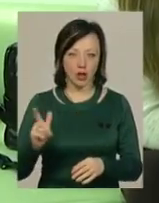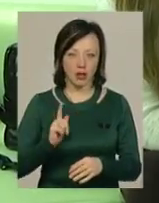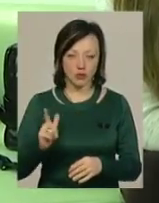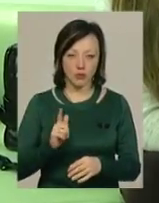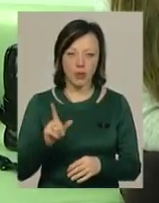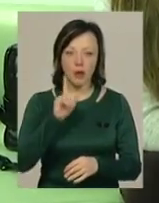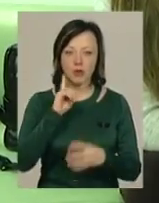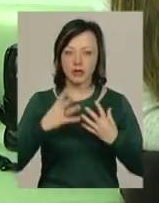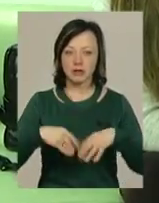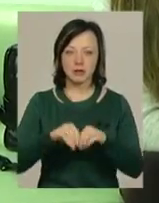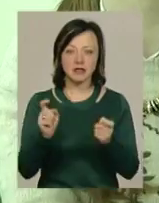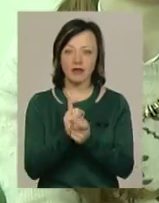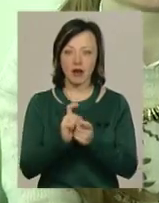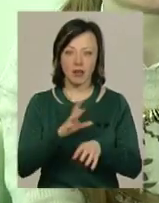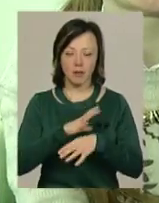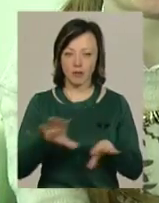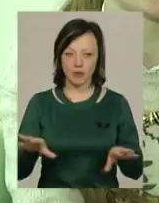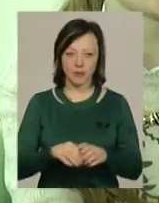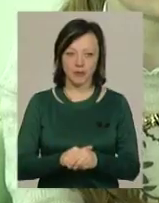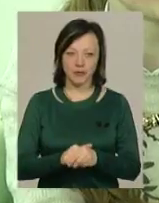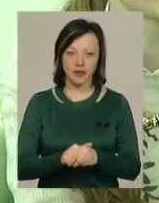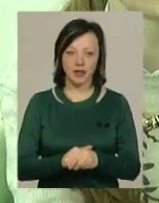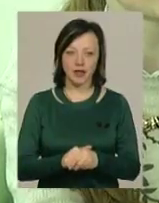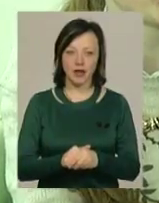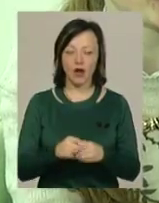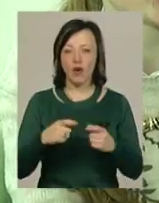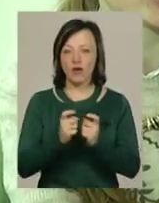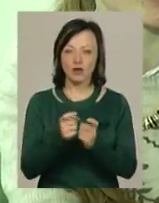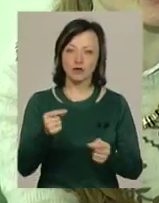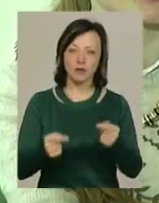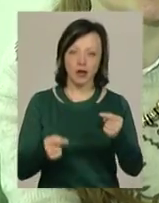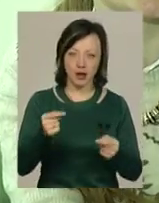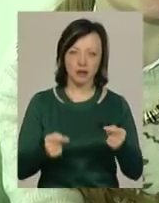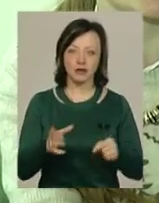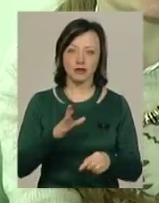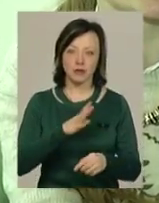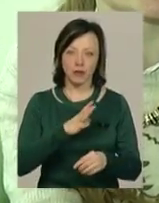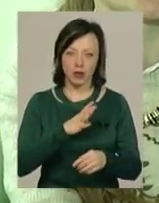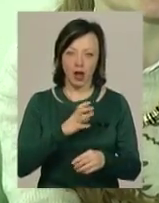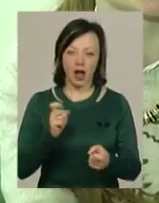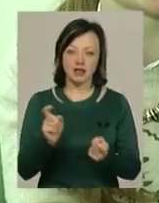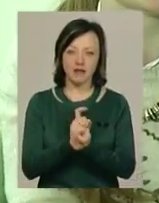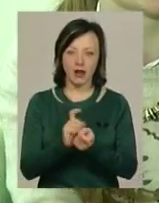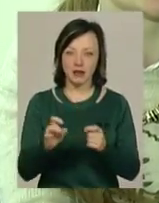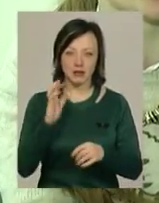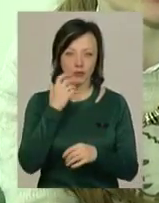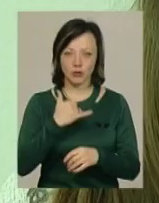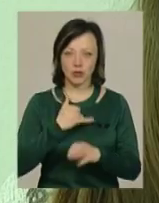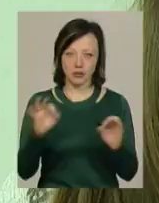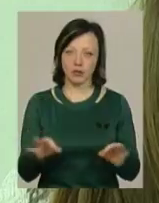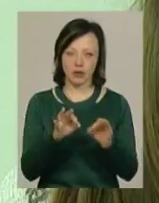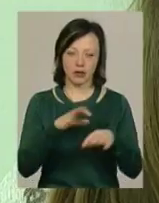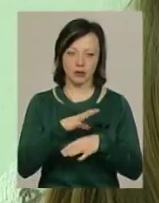родині сварок майже не було. Сварки, не знаю, напевно, конфлікти, якісь суперечки, сварок таких серйозних у нас не було